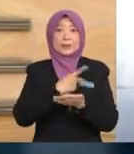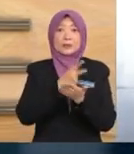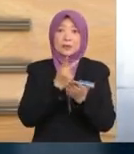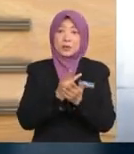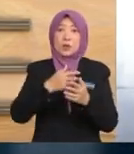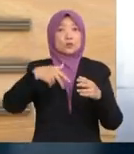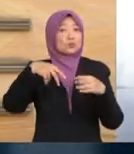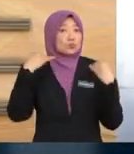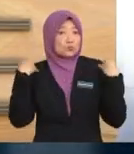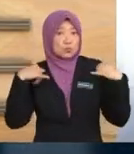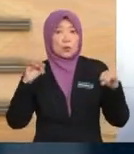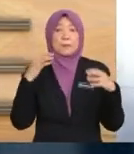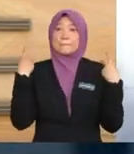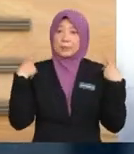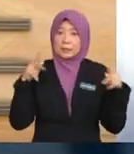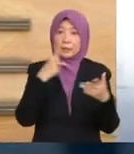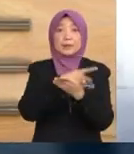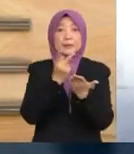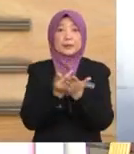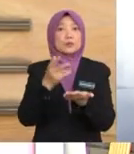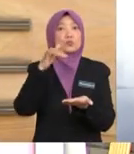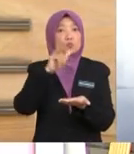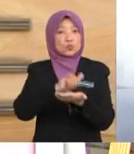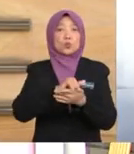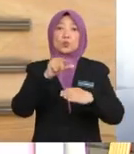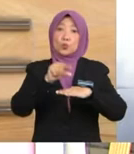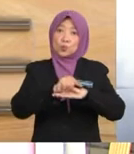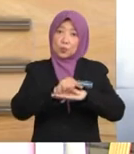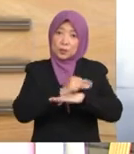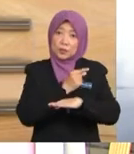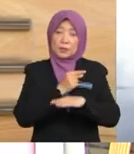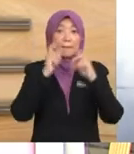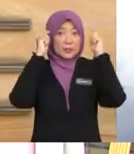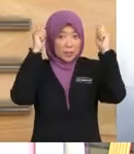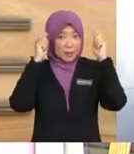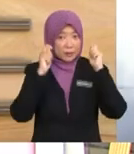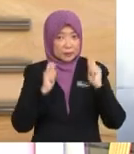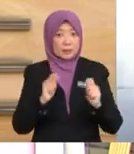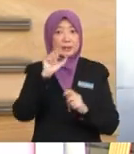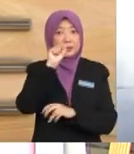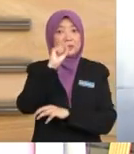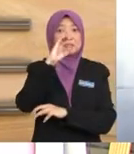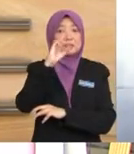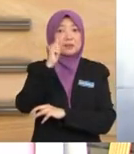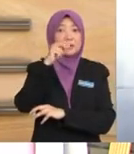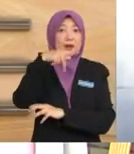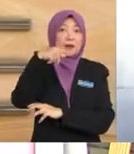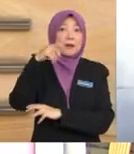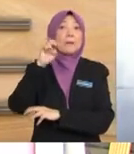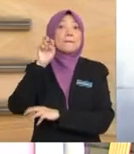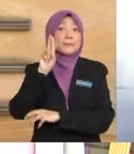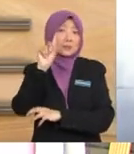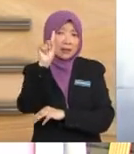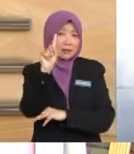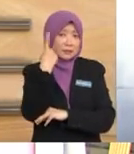dijual di kedai-kedai kek tu banyak menggunakan teknik scraper. Banyak menggunakan teknik scraper